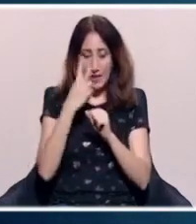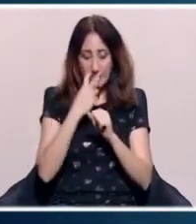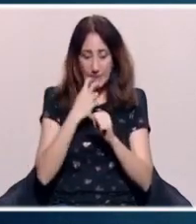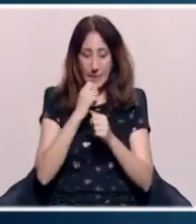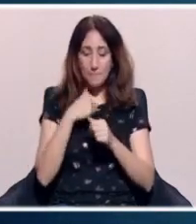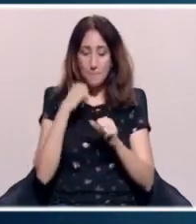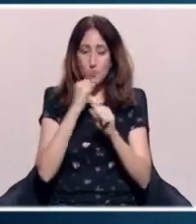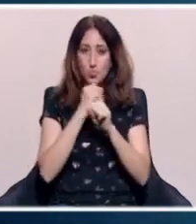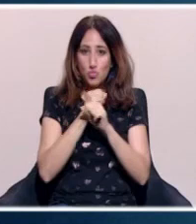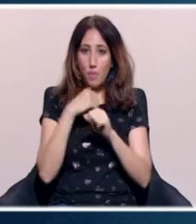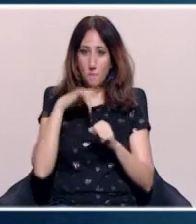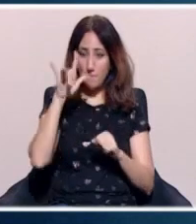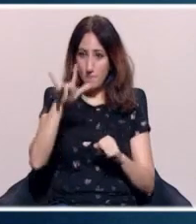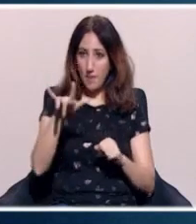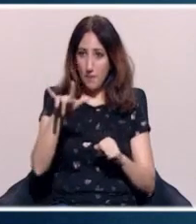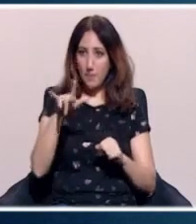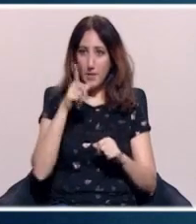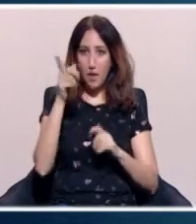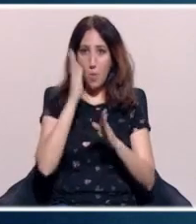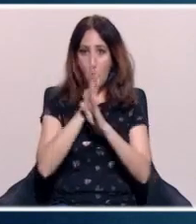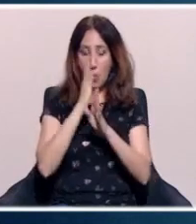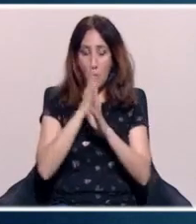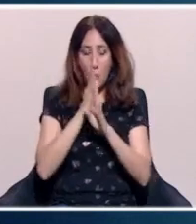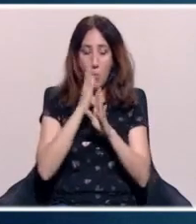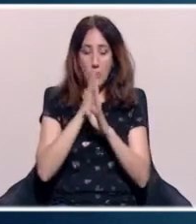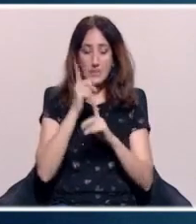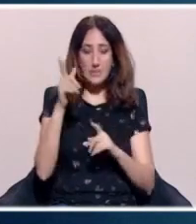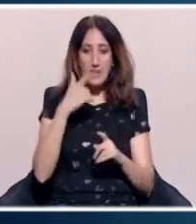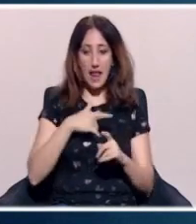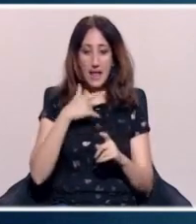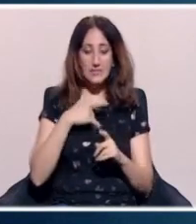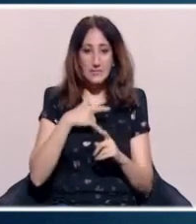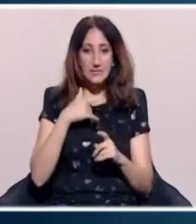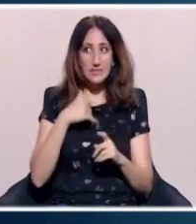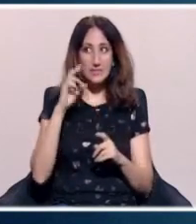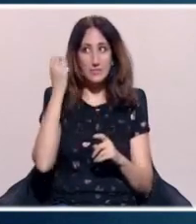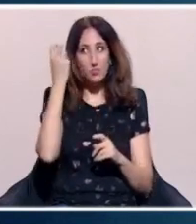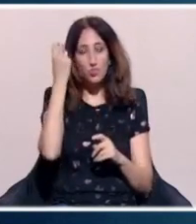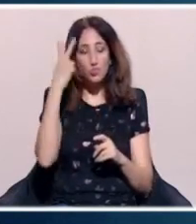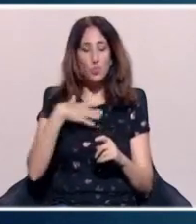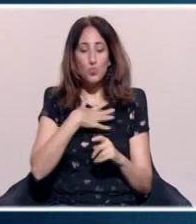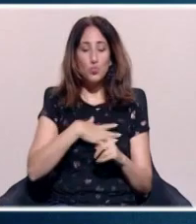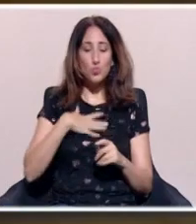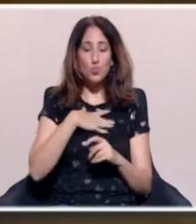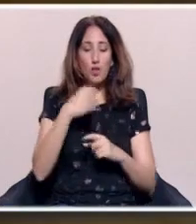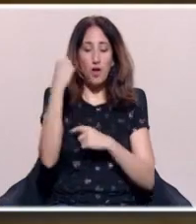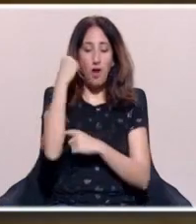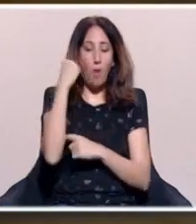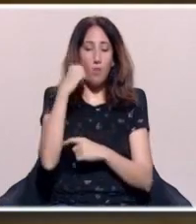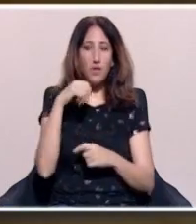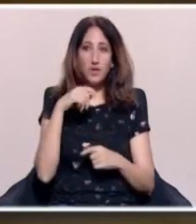وبحب الشغل معاه جدا، وهو ممثل حساس وشاعري وقوي. مش عارف انت عايز مني